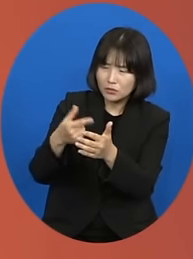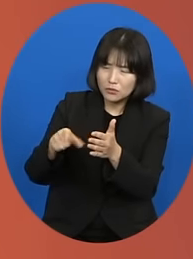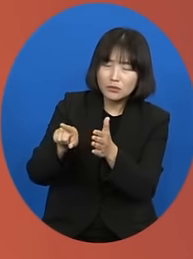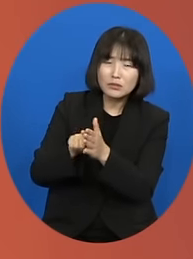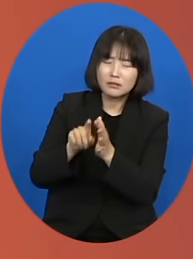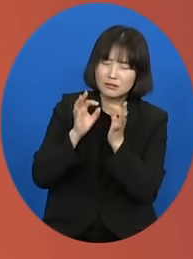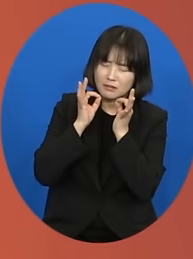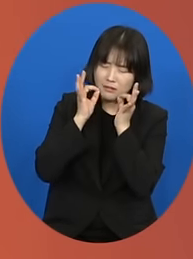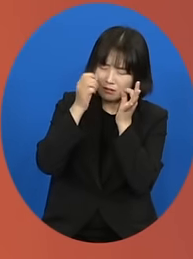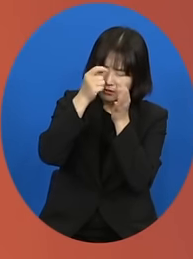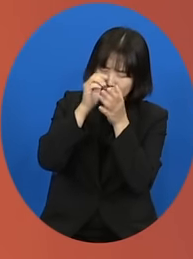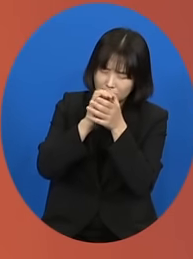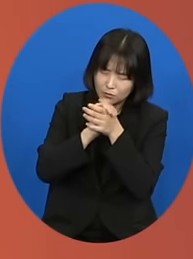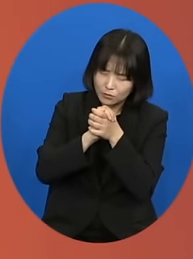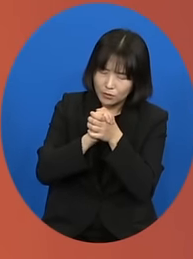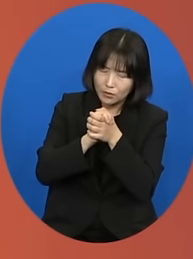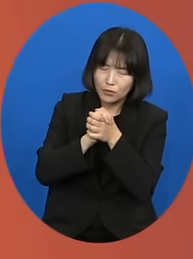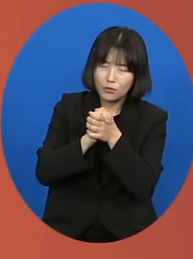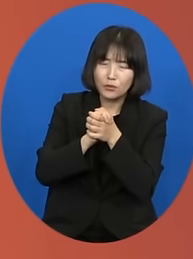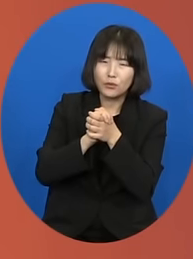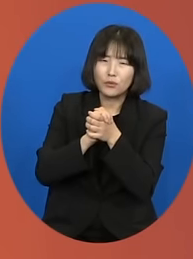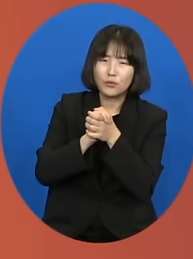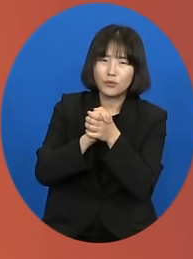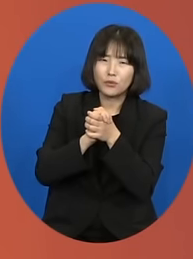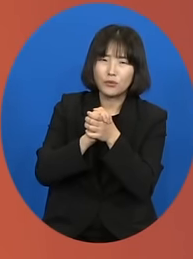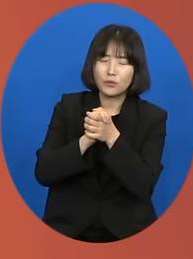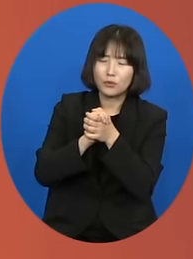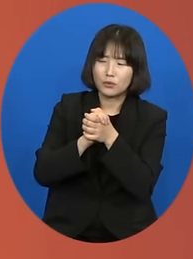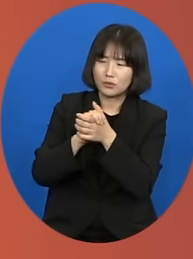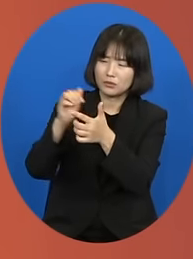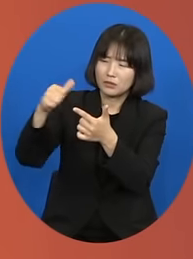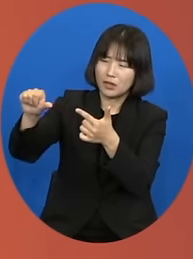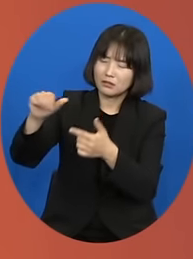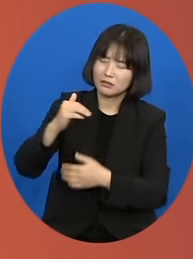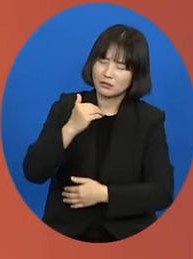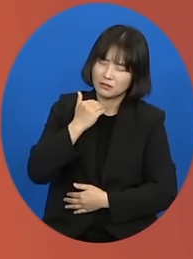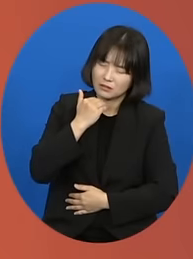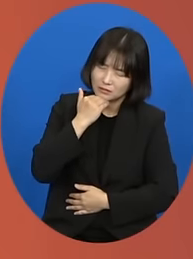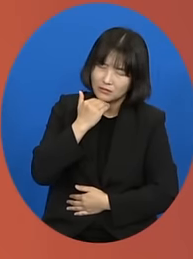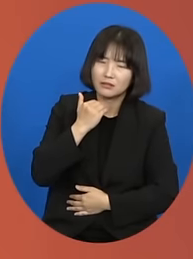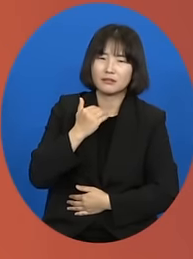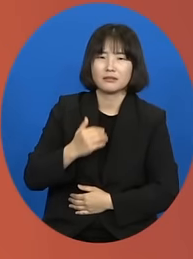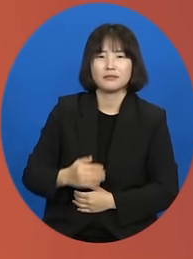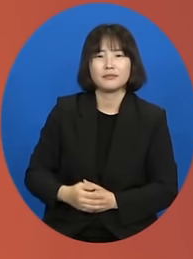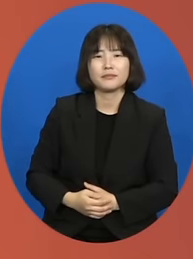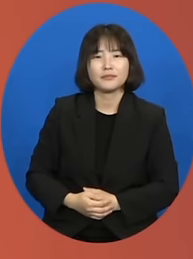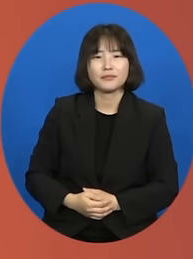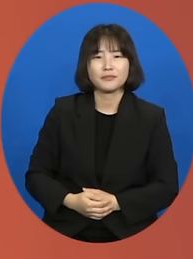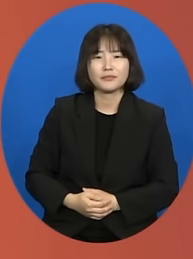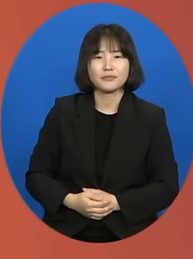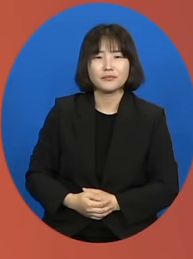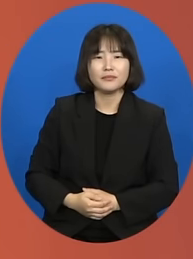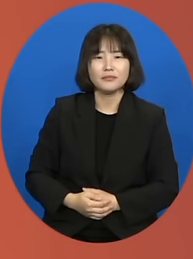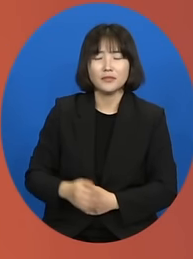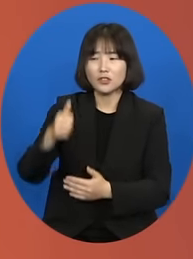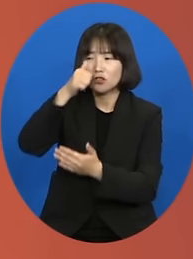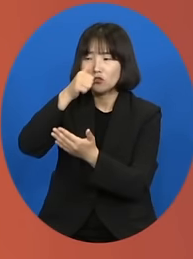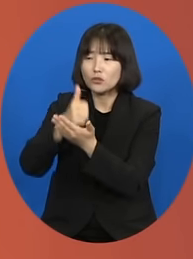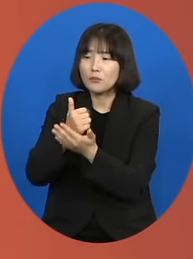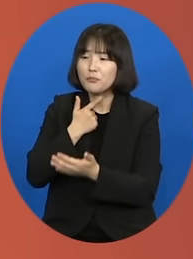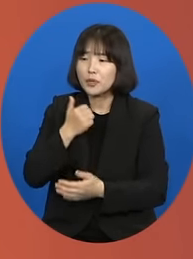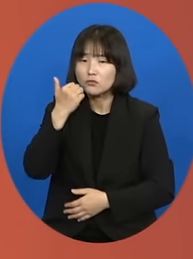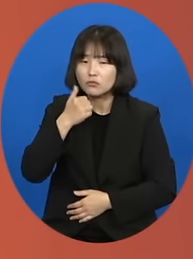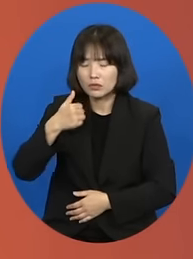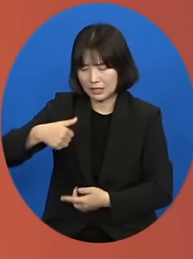간절한 마음으로 기도하며 그 동네 입구에서 그 아들을 기다렸던 것입니다. 죄는 아들이 지었는데